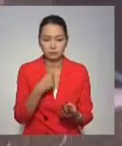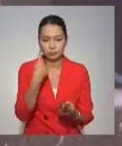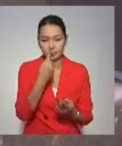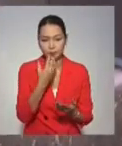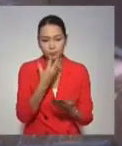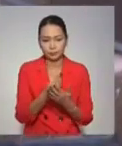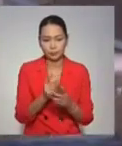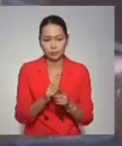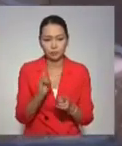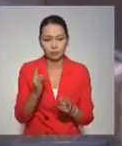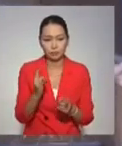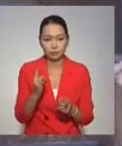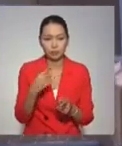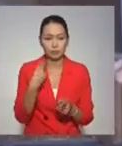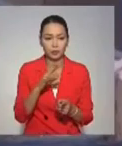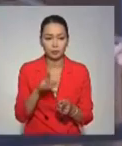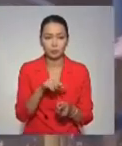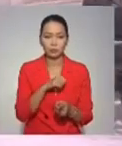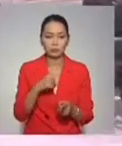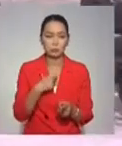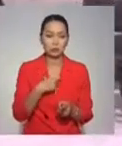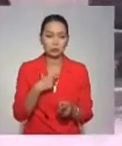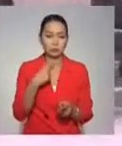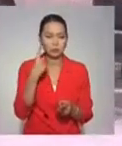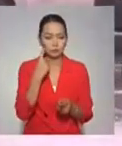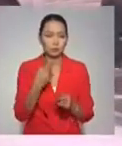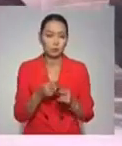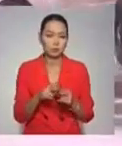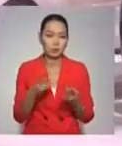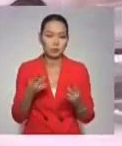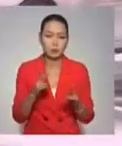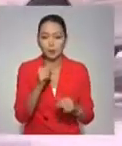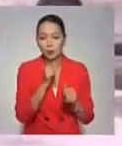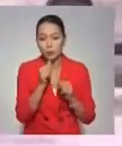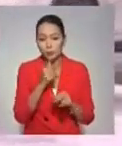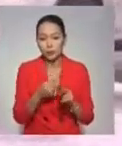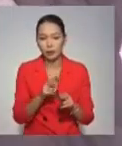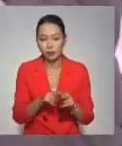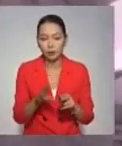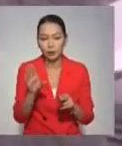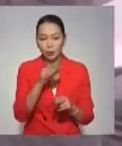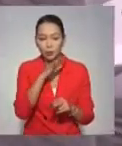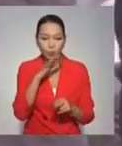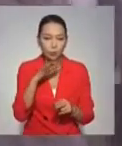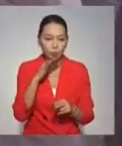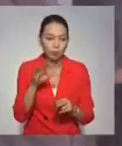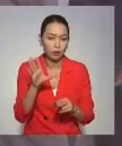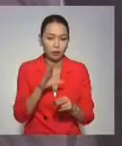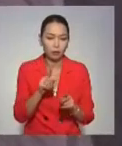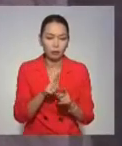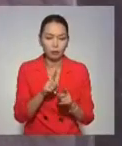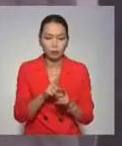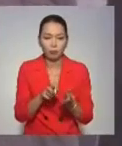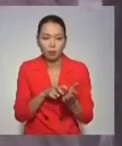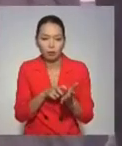Бізді шақыратты қамақ қойады. Өзің өтсен ғой. Біздің экспериментке өткен кеткеннің көбі таңырқап емес.